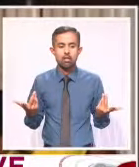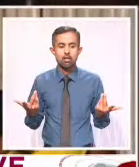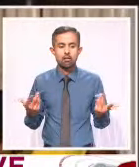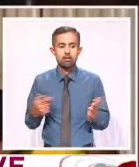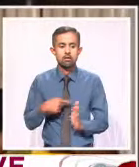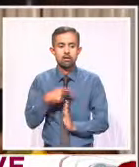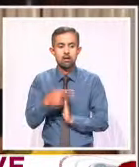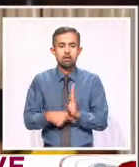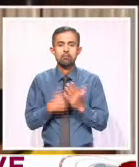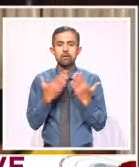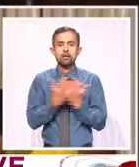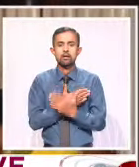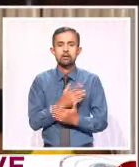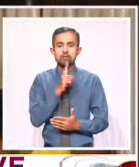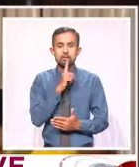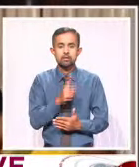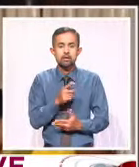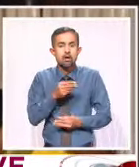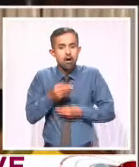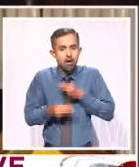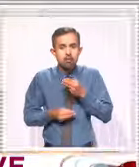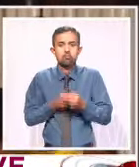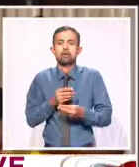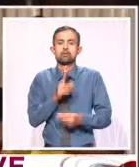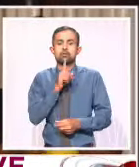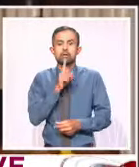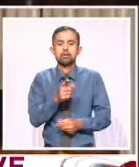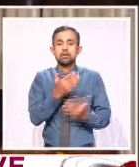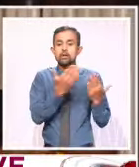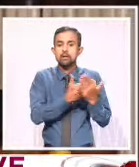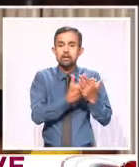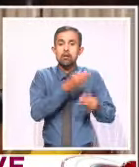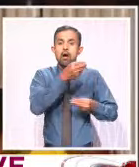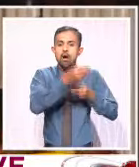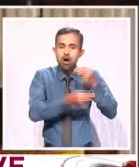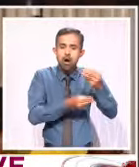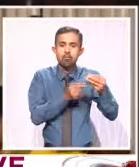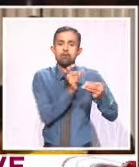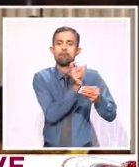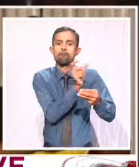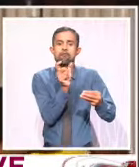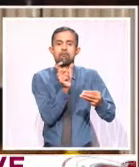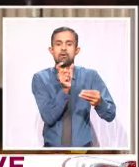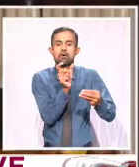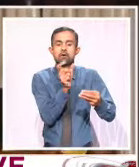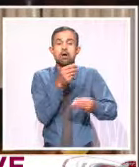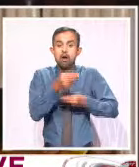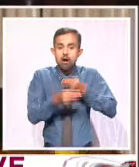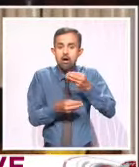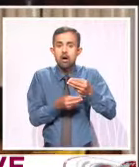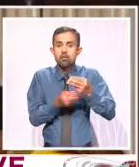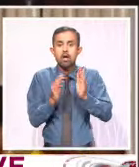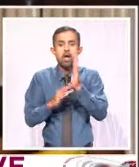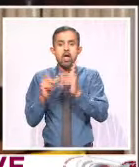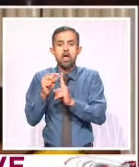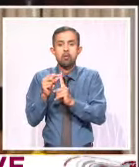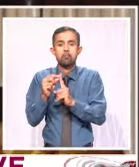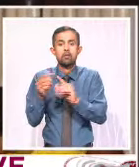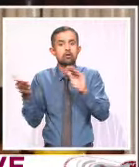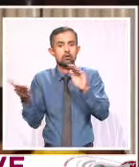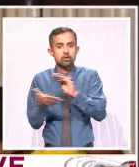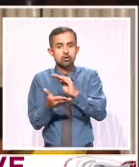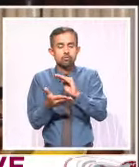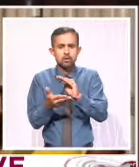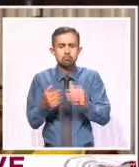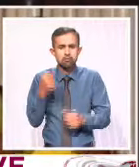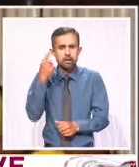රටක ගත්තහම සිනමාව හඳුන්වන්නේ ඇත්තරම කර්මාන්තය කියලා. සිනමා කර්මාන්තය. ඒක කර්මාන්ත අමාත්‍යාංශයේ යටතට